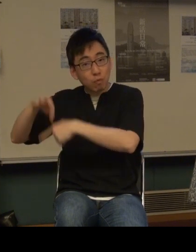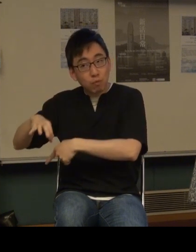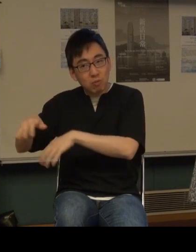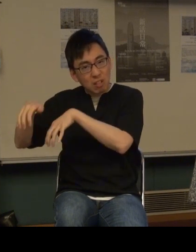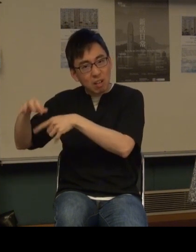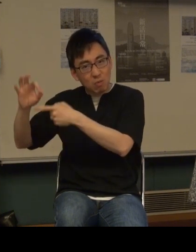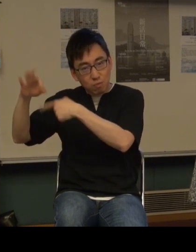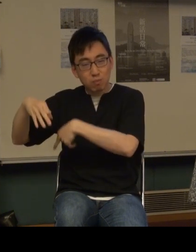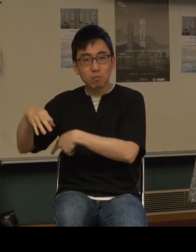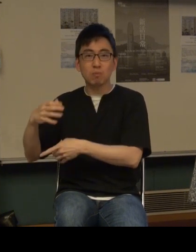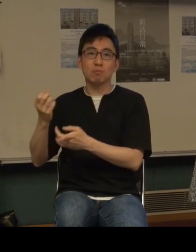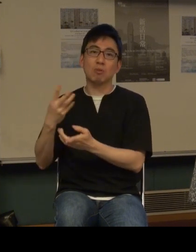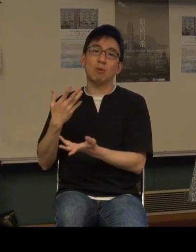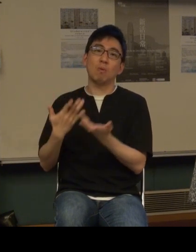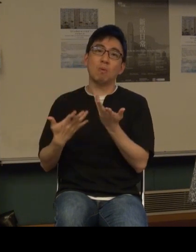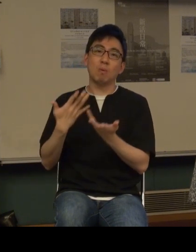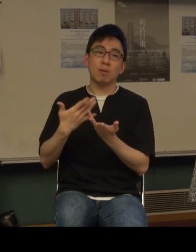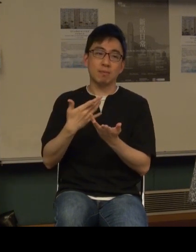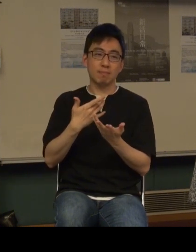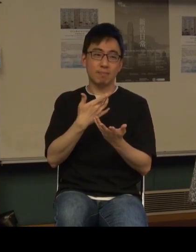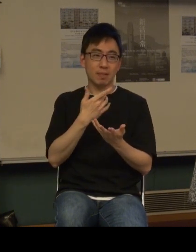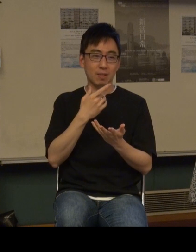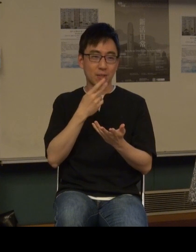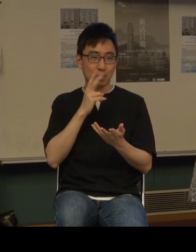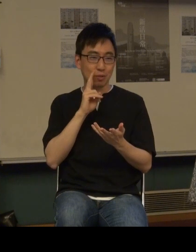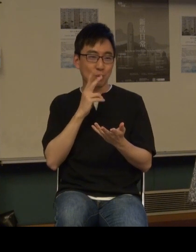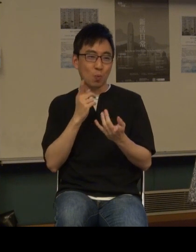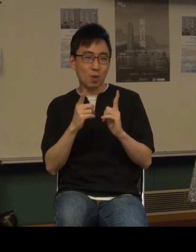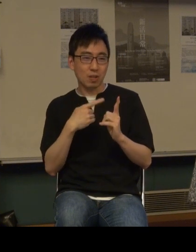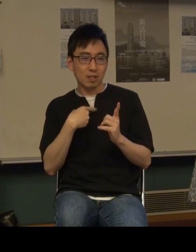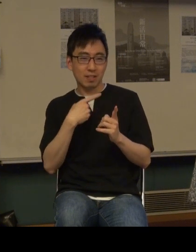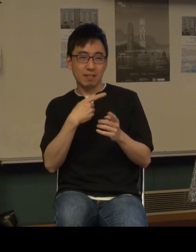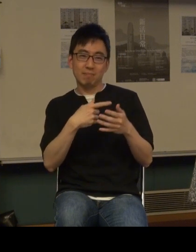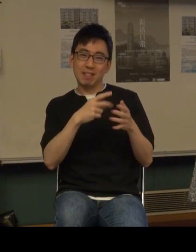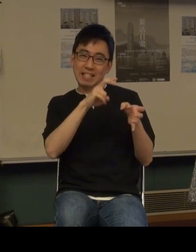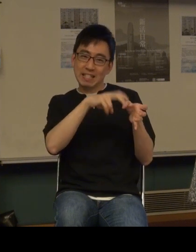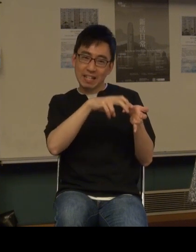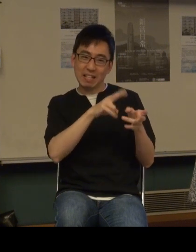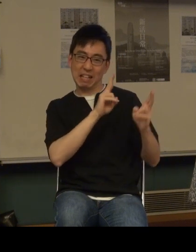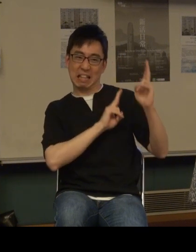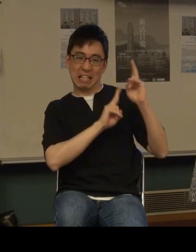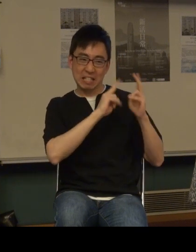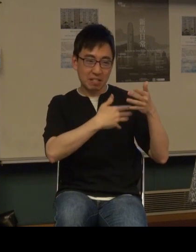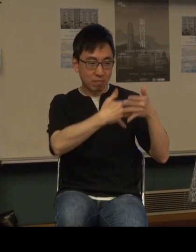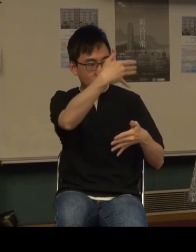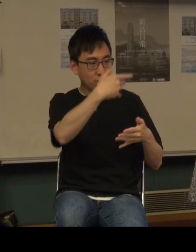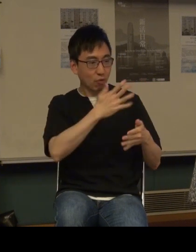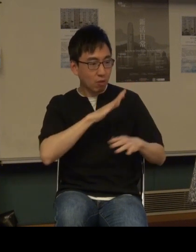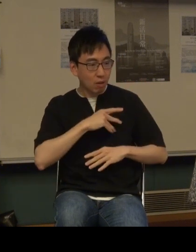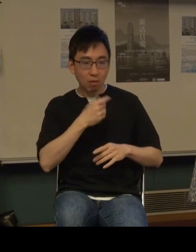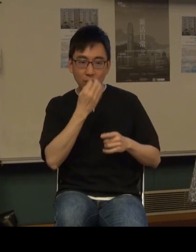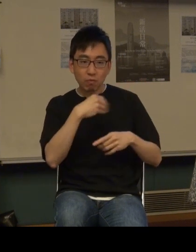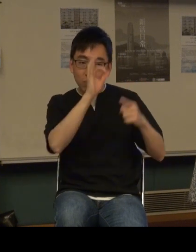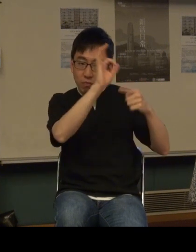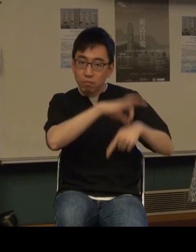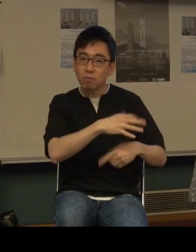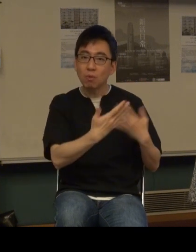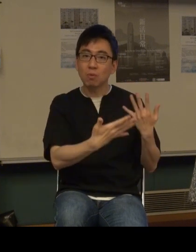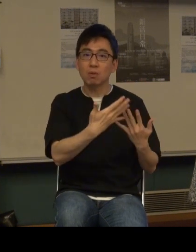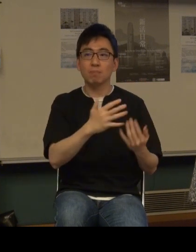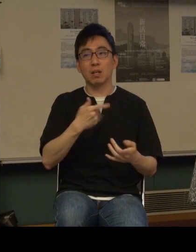係會大家經歷過住喺一啲或者係享用一啲即係西式嘅古典嘅建築，但係咧我哋所有人咧其